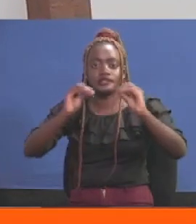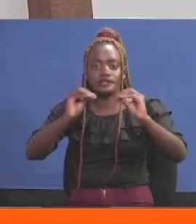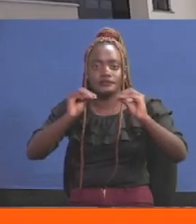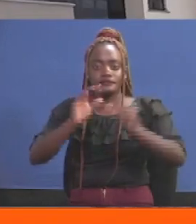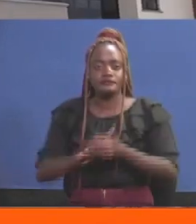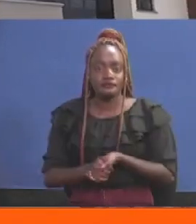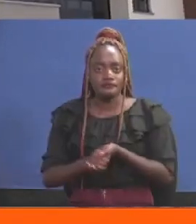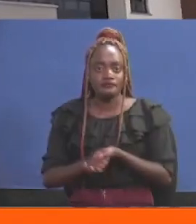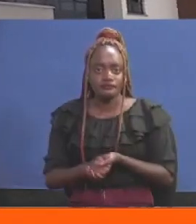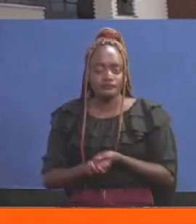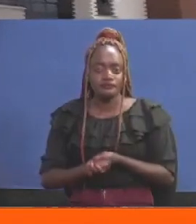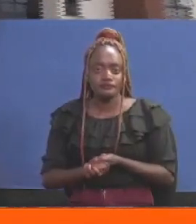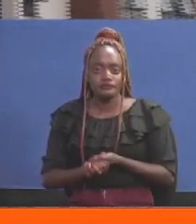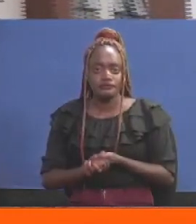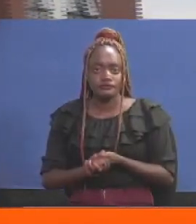mafunzo.